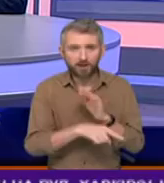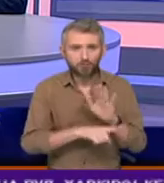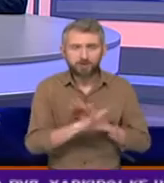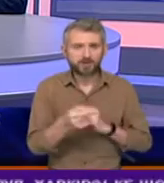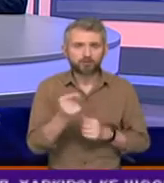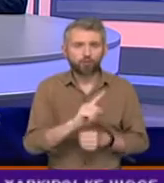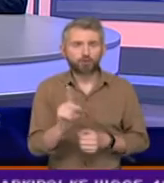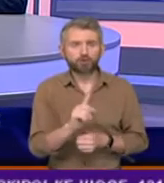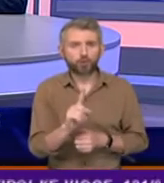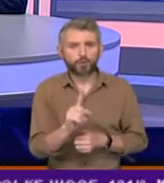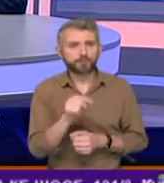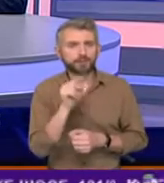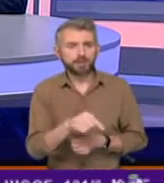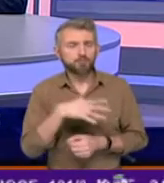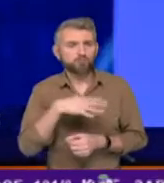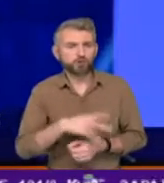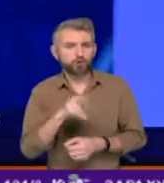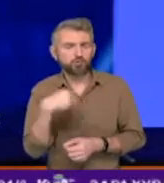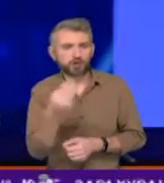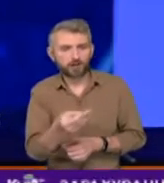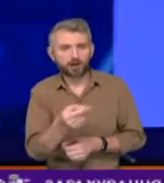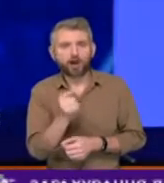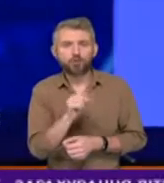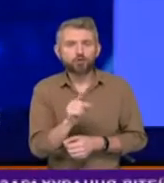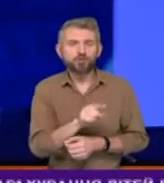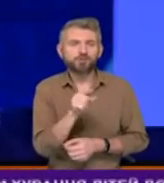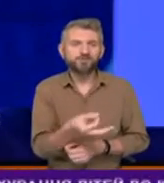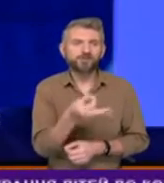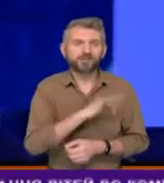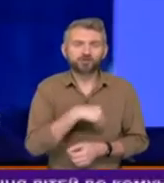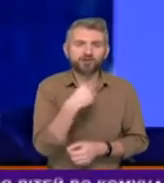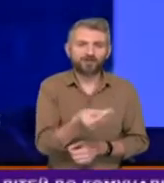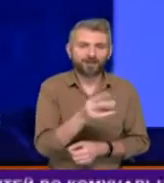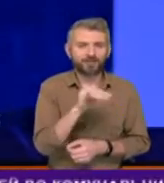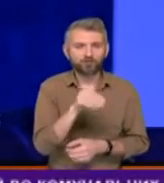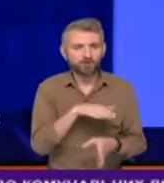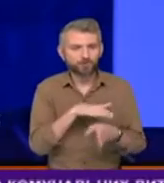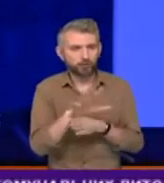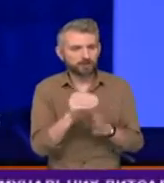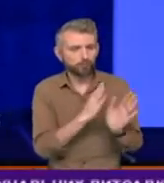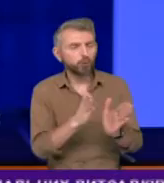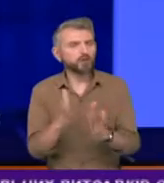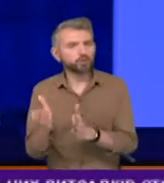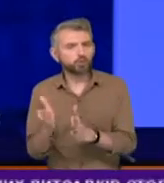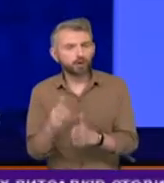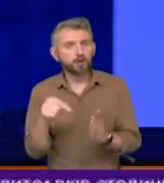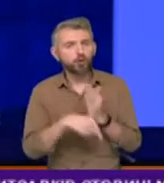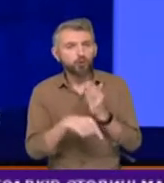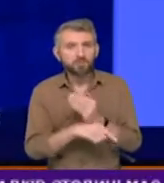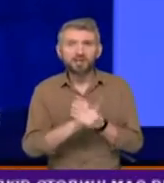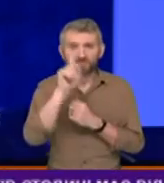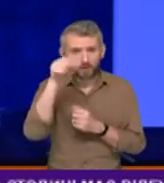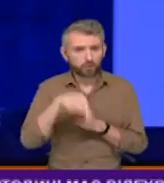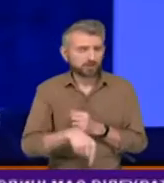того, що ти мусиш комусь дати, а з того, що тобі вигідніше дати, ніж виконати всю процедуру. Корупція і зверху, і знизу